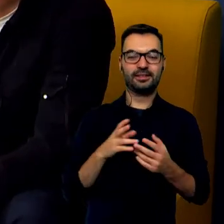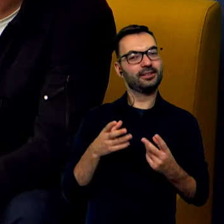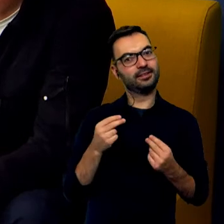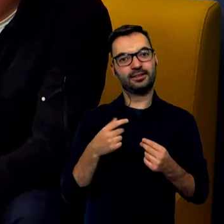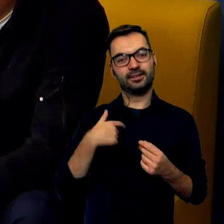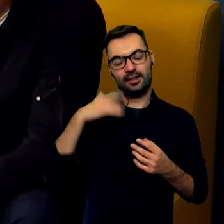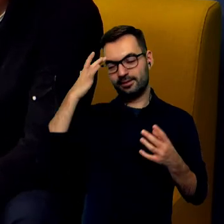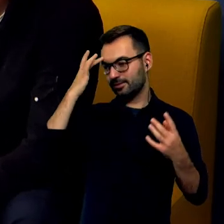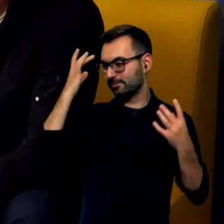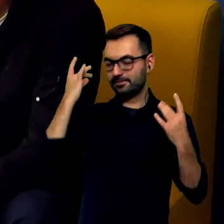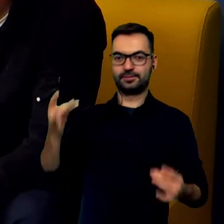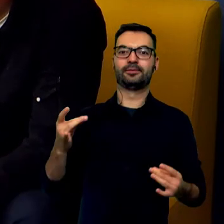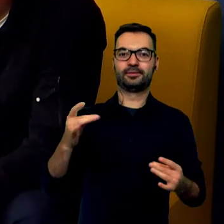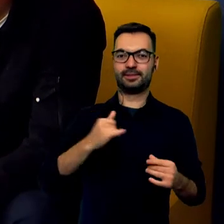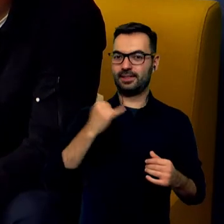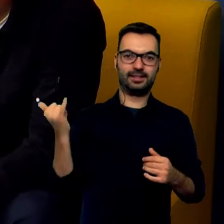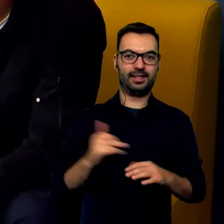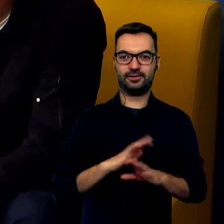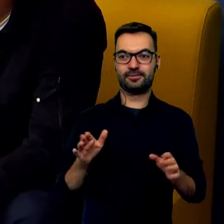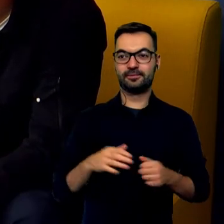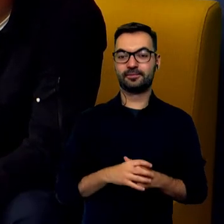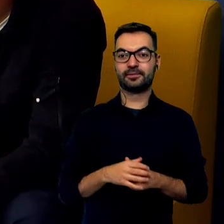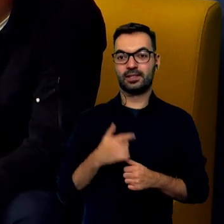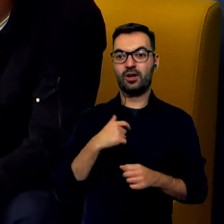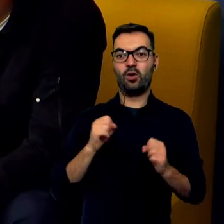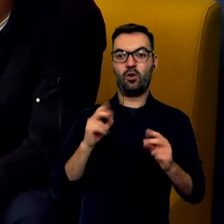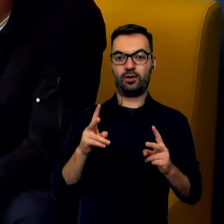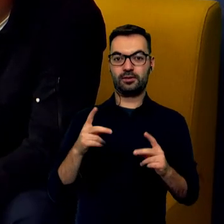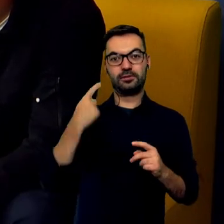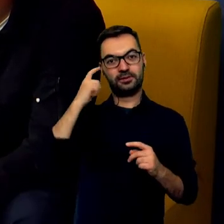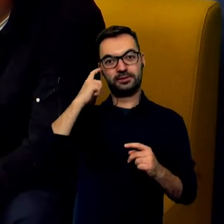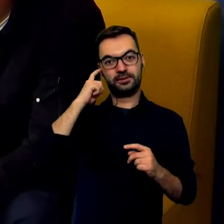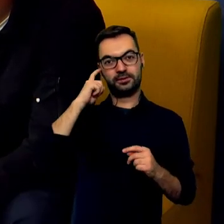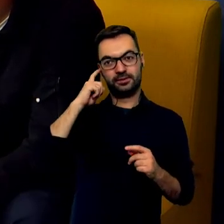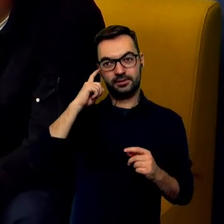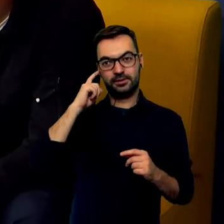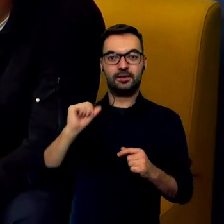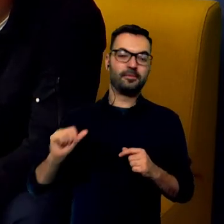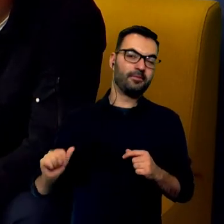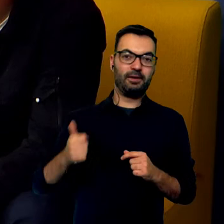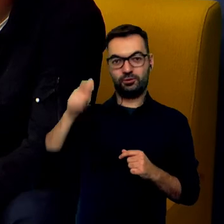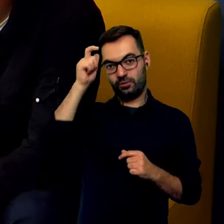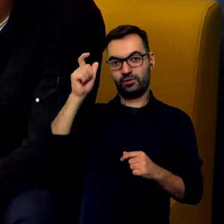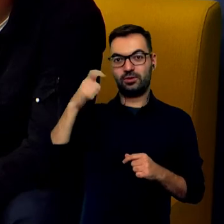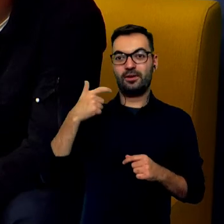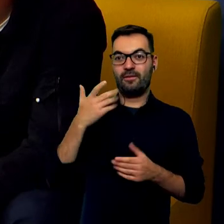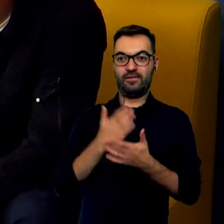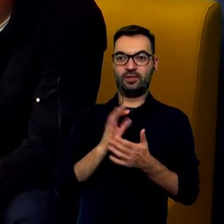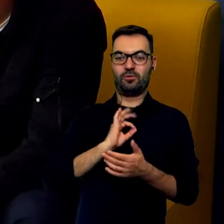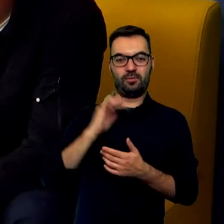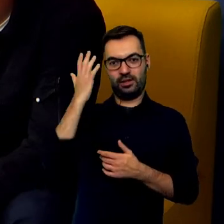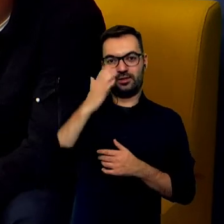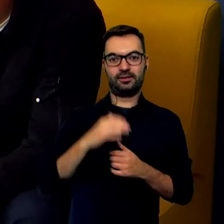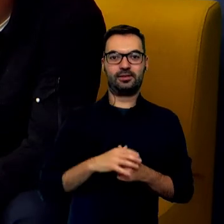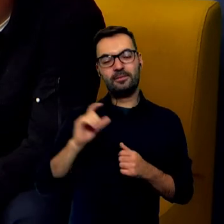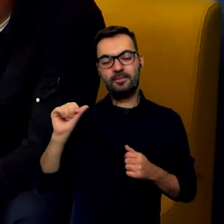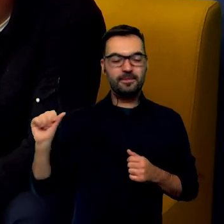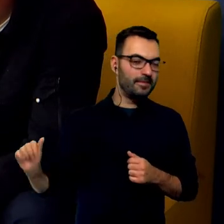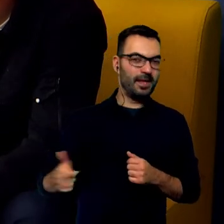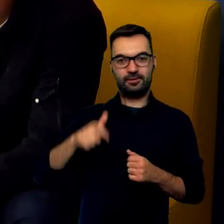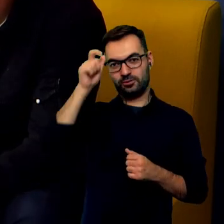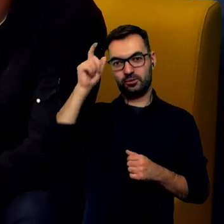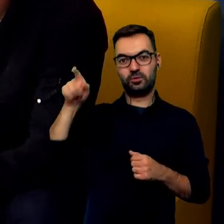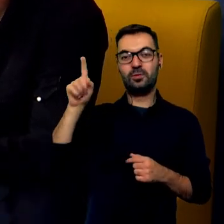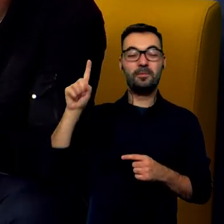to zapadło to we mnie już na zawsze, bo ja to okej, pomyślałem sobie, to jest pierwszy człowiek, który uwierzył w moje marzenia. To jest pierwszy